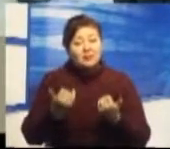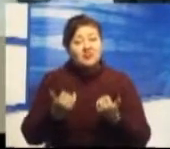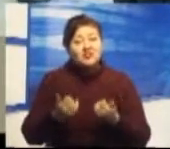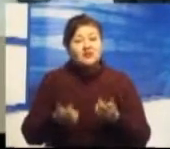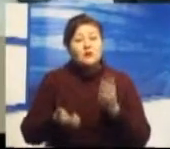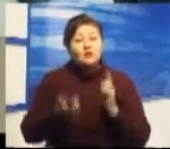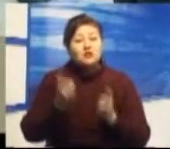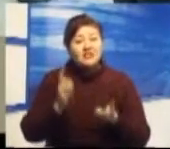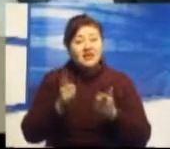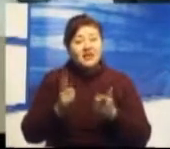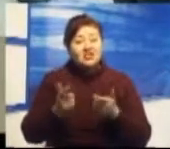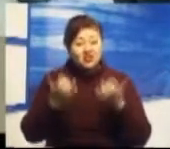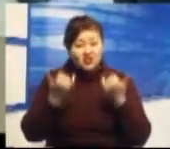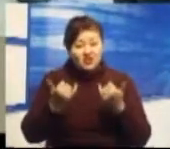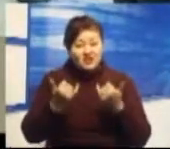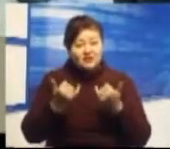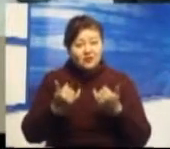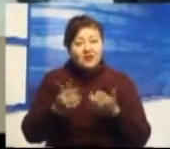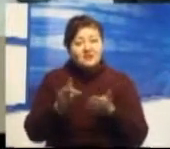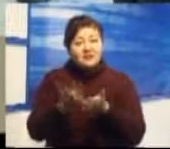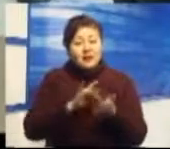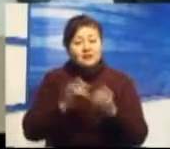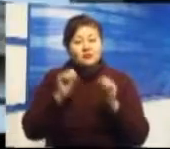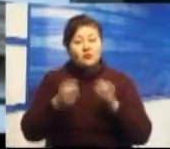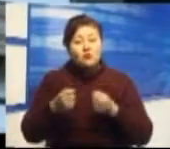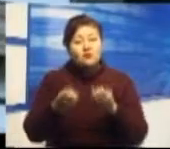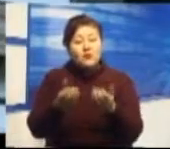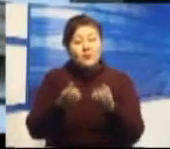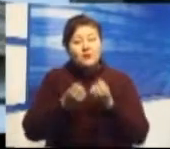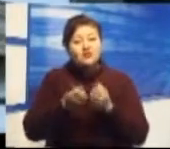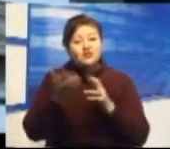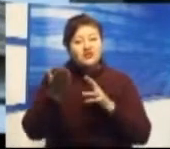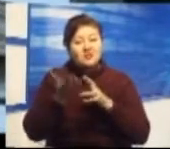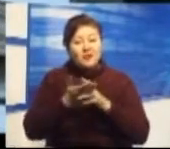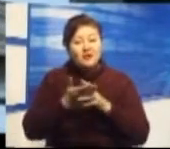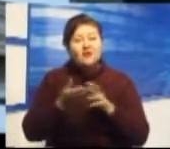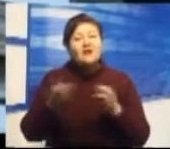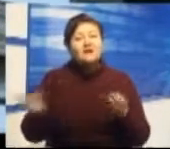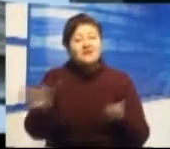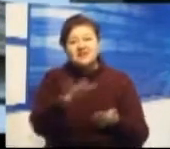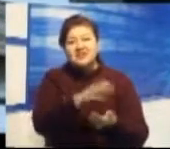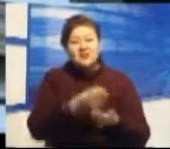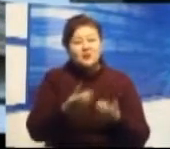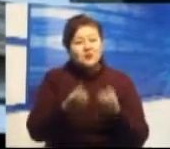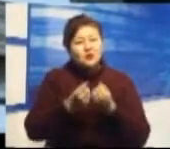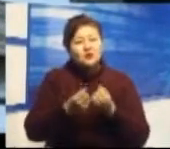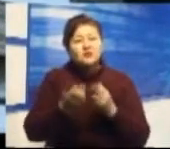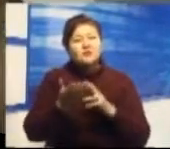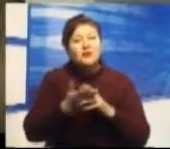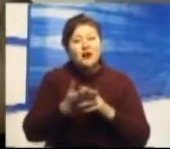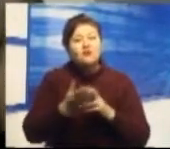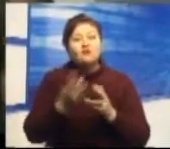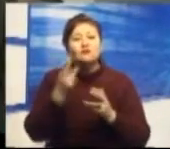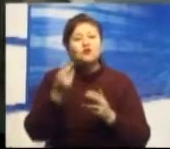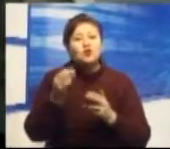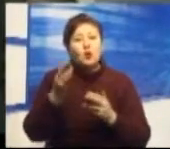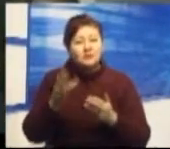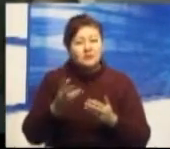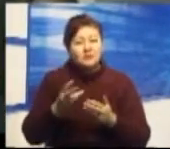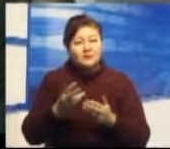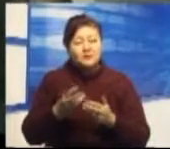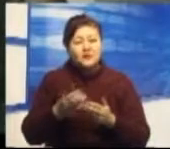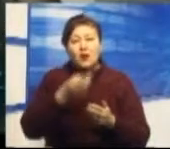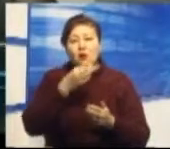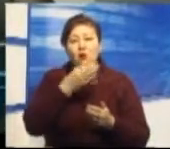алуға болады. Бірақ адамдар әдеттегідей халыққа қызмет көрсету орталықтарына барып, кезекке тұруға әзір. Они могут получить